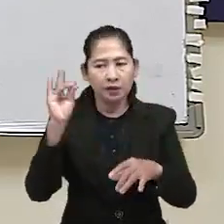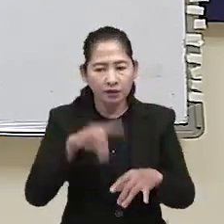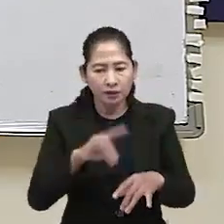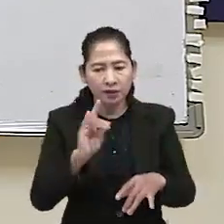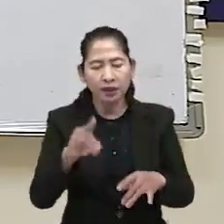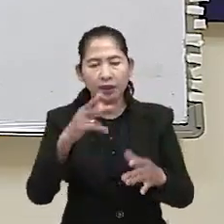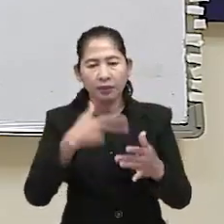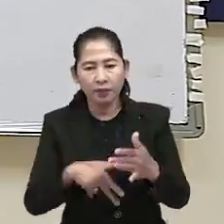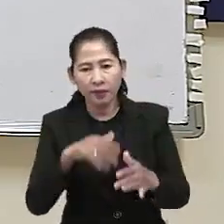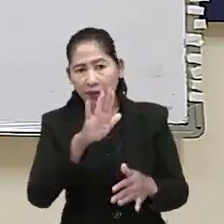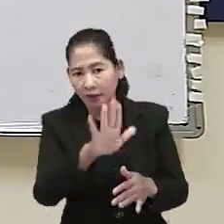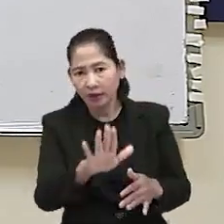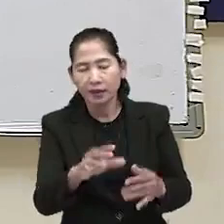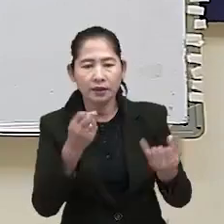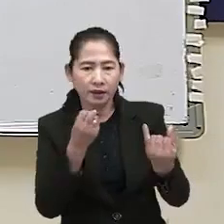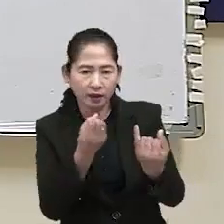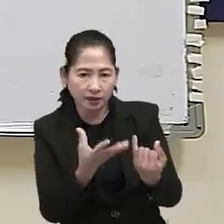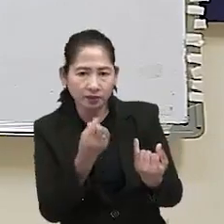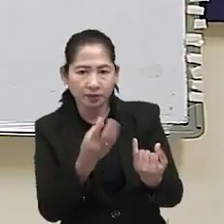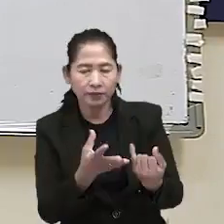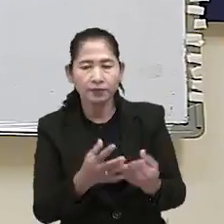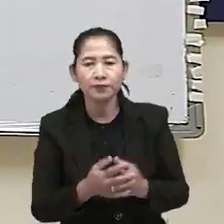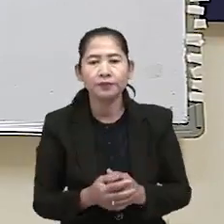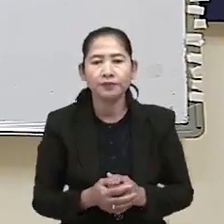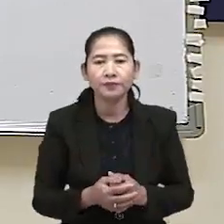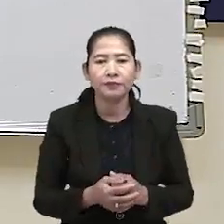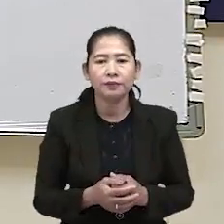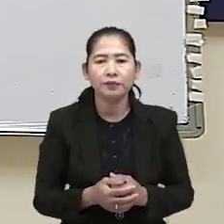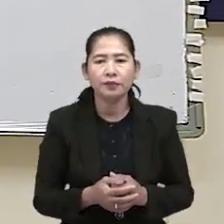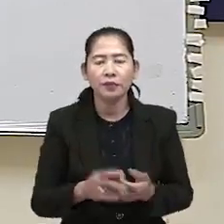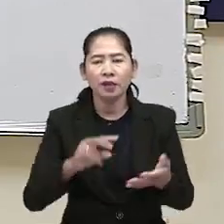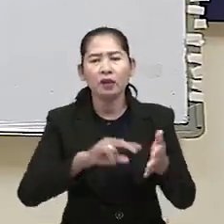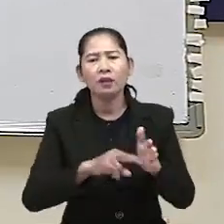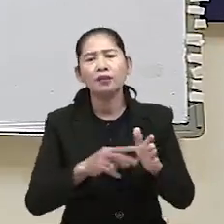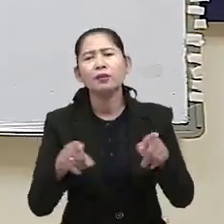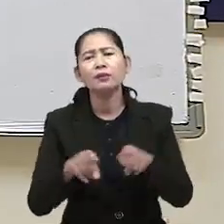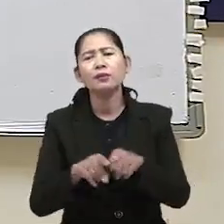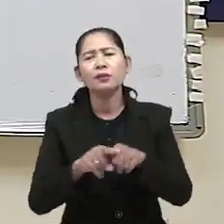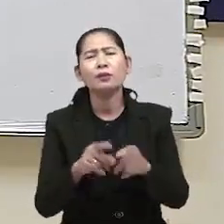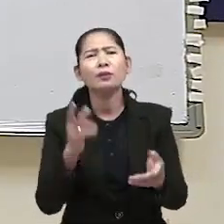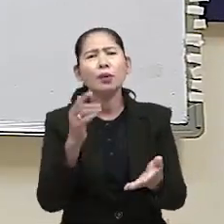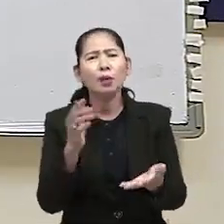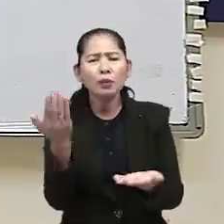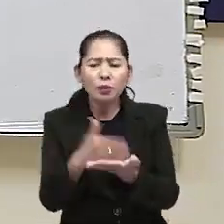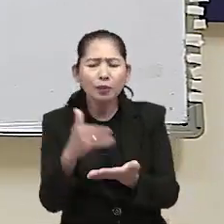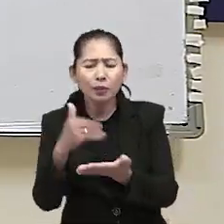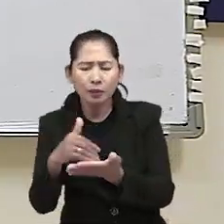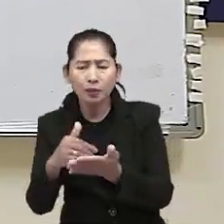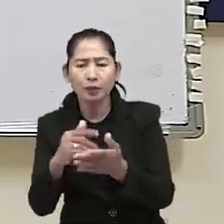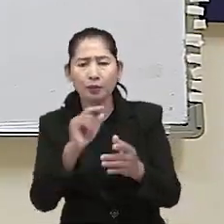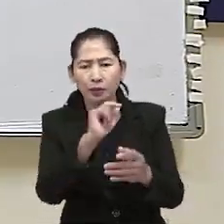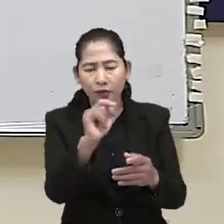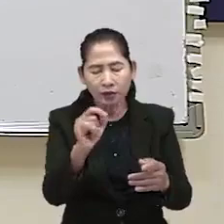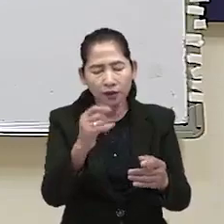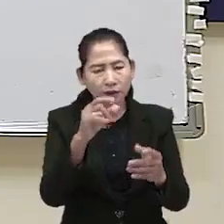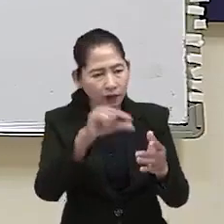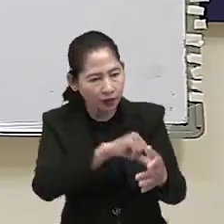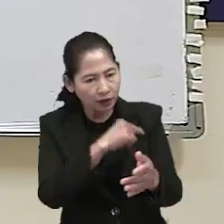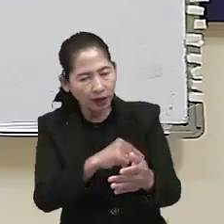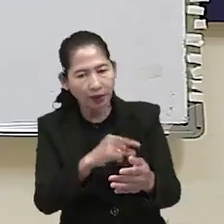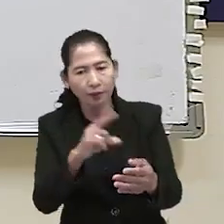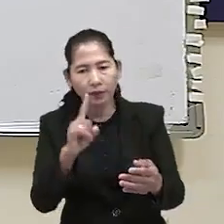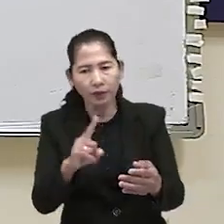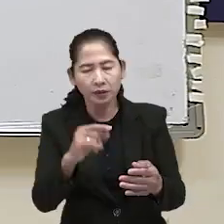អវ័យមួយដែលអ្នកបានចិញ្ចឹមចាឃើញទេដូចជាខ្លឹមសារដដែលដដែលតិចកូនឃើញទេគាត់ថាមួយសរសេរជាកំណាបអញ្ចឹ